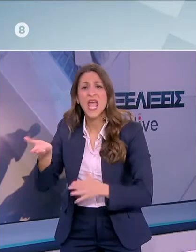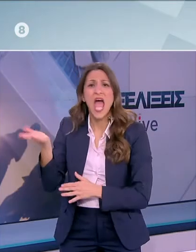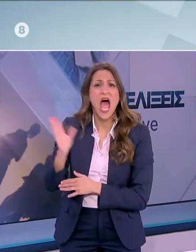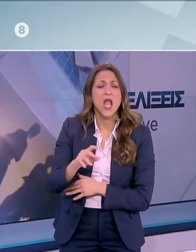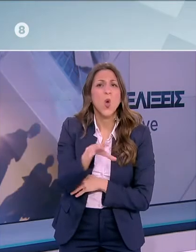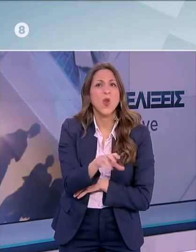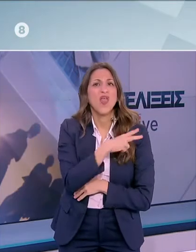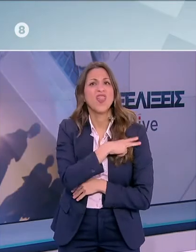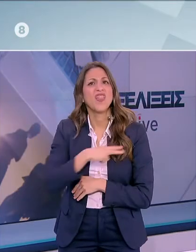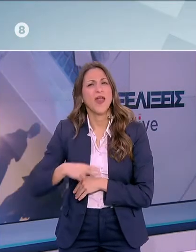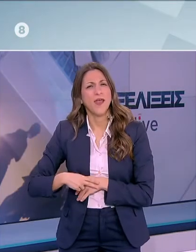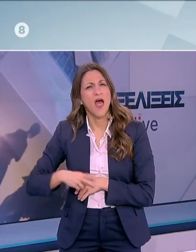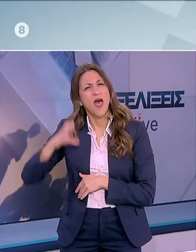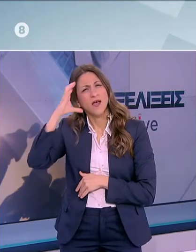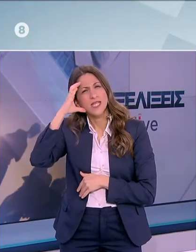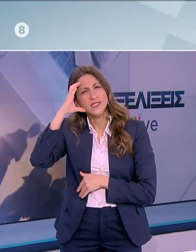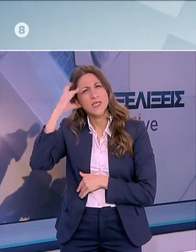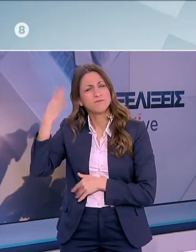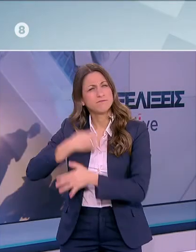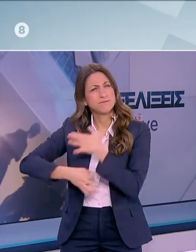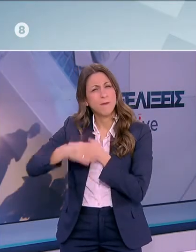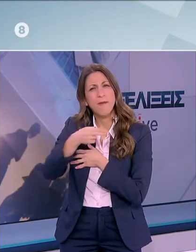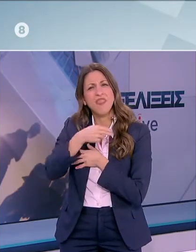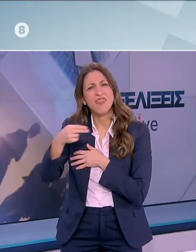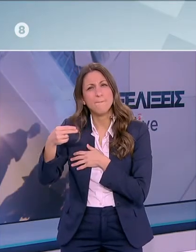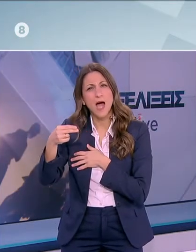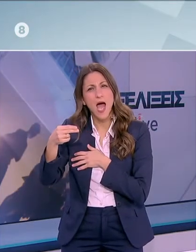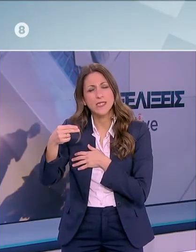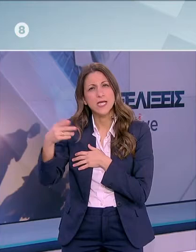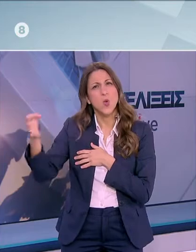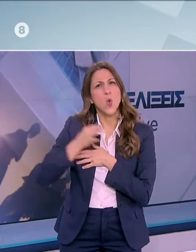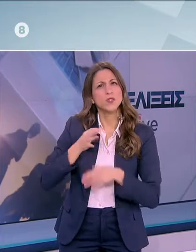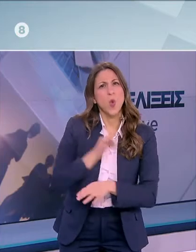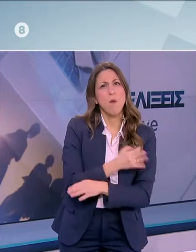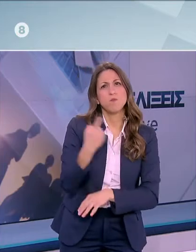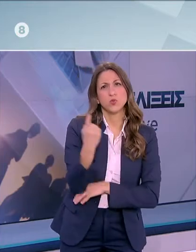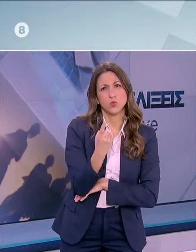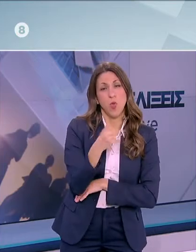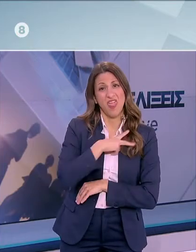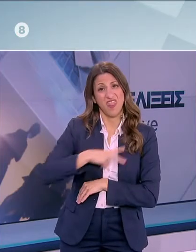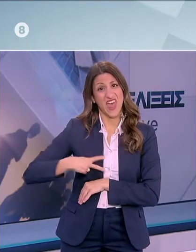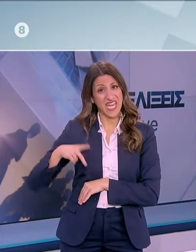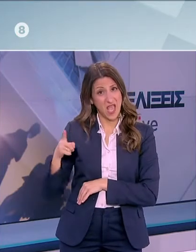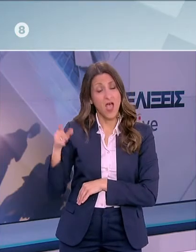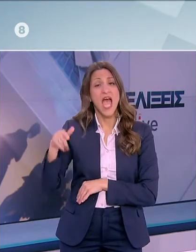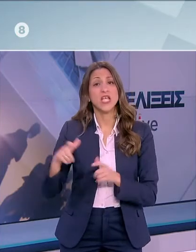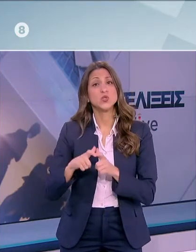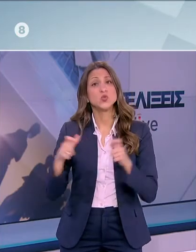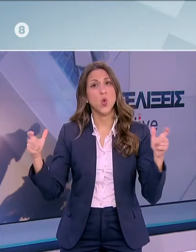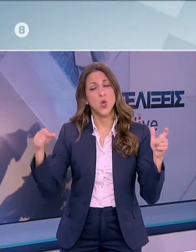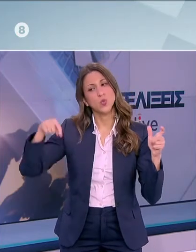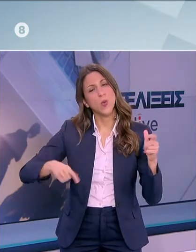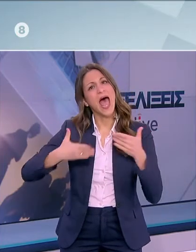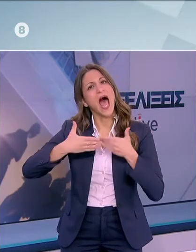το ρο 0, όπως σας είπα χτες, κάτω από το 1, στο 0,6, ανοίγουν σταδιακά τα σχολεία και ειδικά αυτά που φιλοξενούν μικρότερα